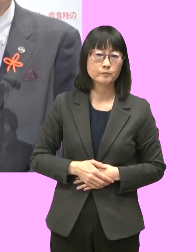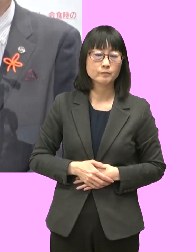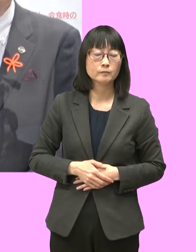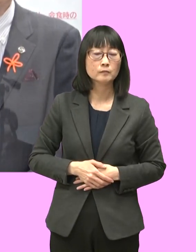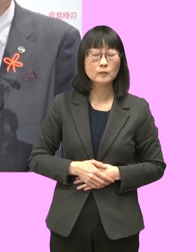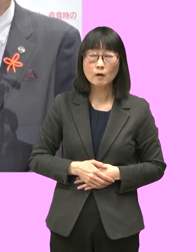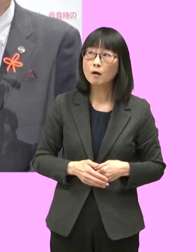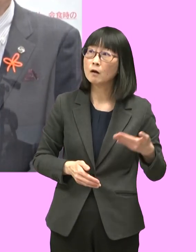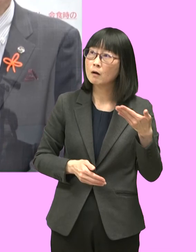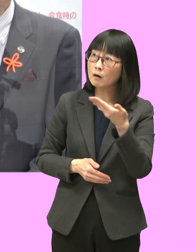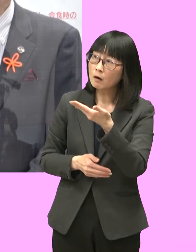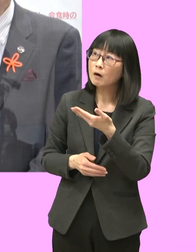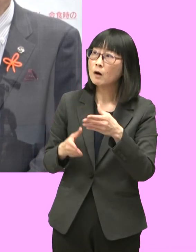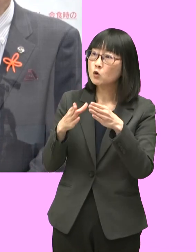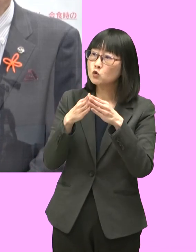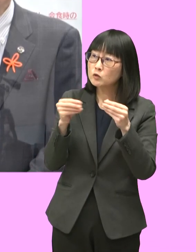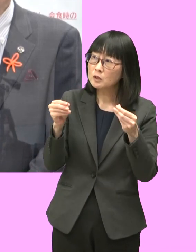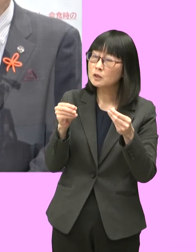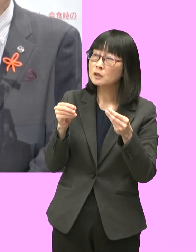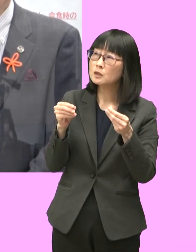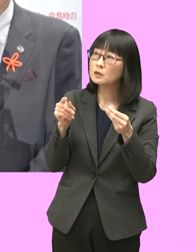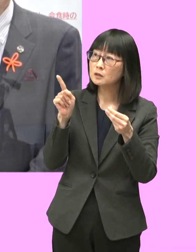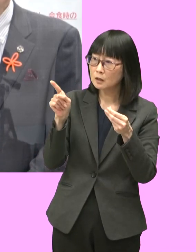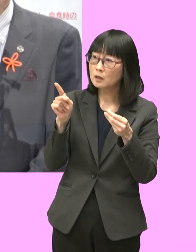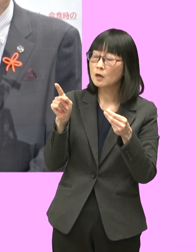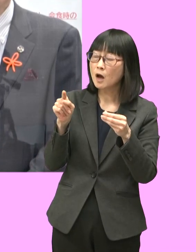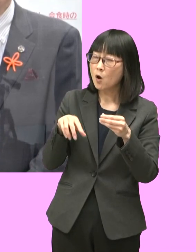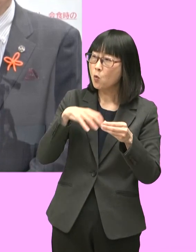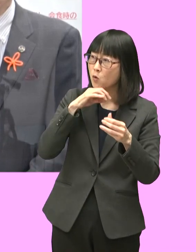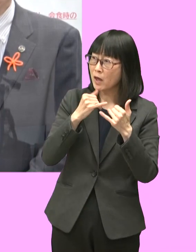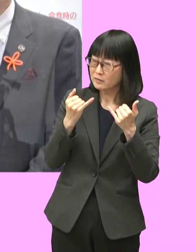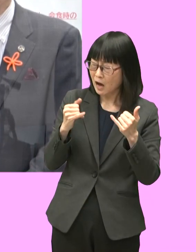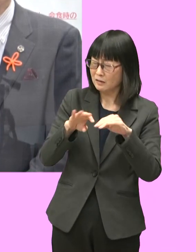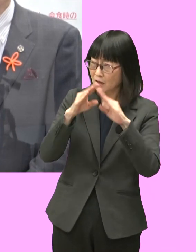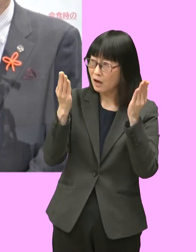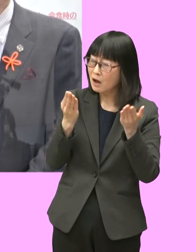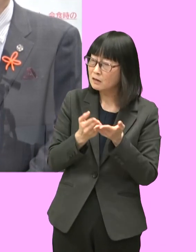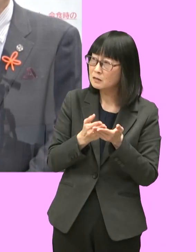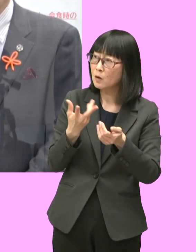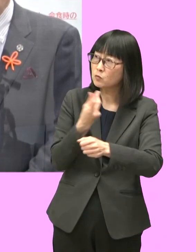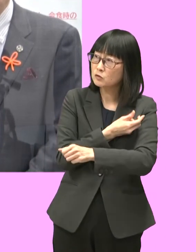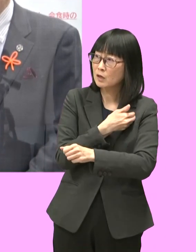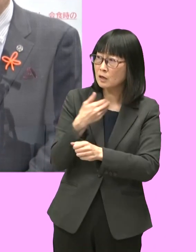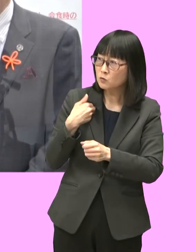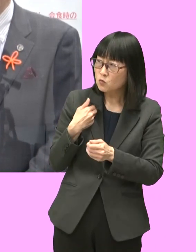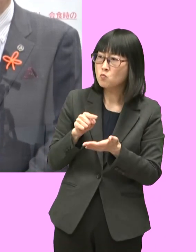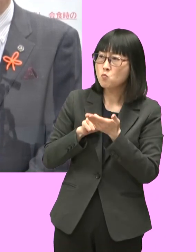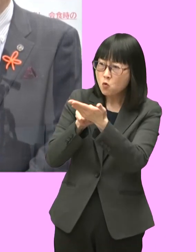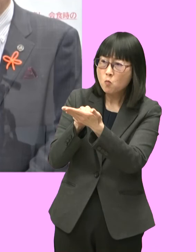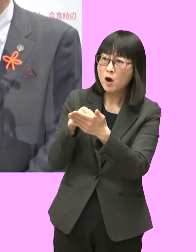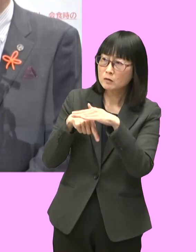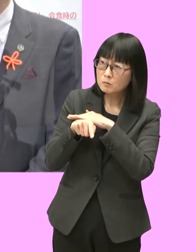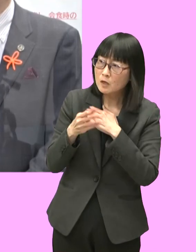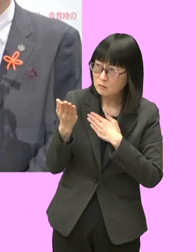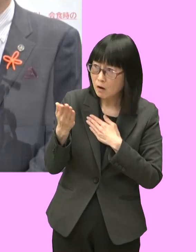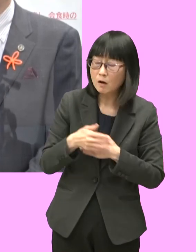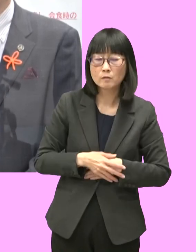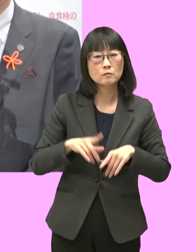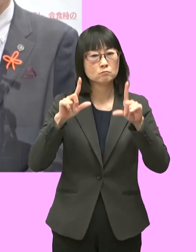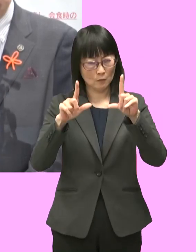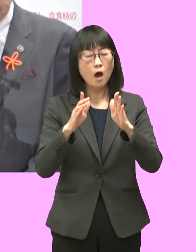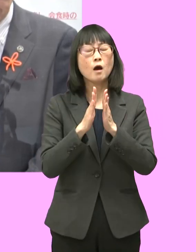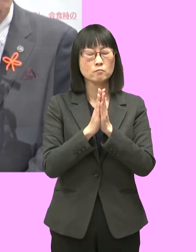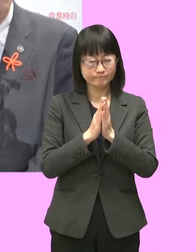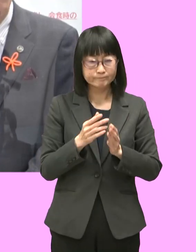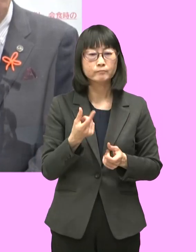が前倒し接種できるように国に、まあ、供給の計画のところでも求めていくっていうことに、 まあ、お願いしたいと思いますね。 はい、はい、ありがとうござい